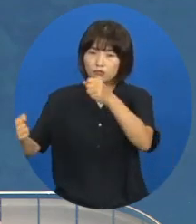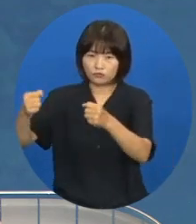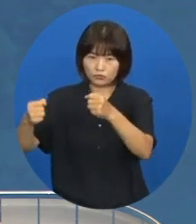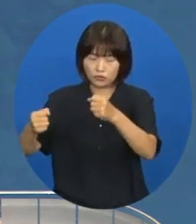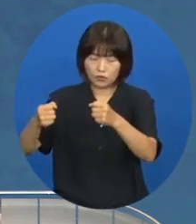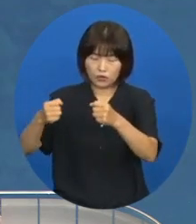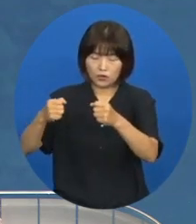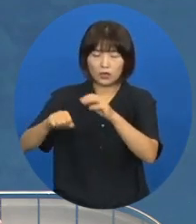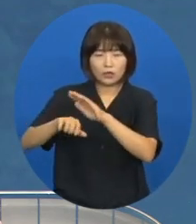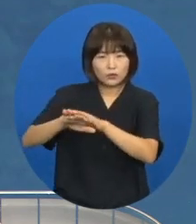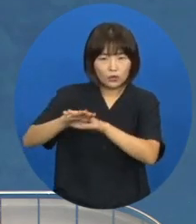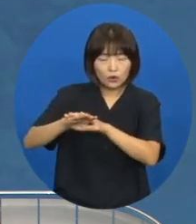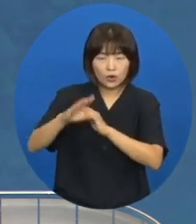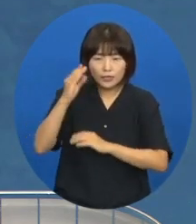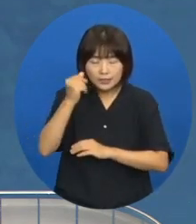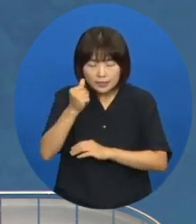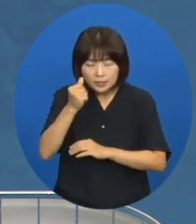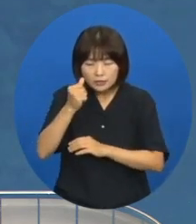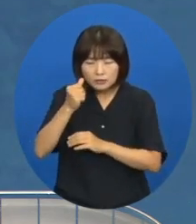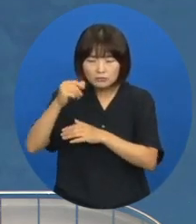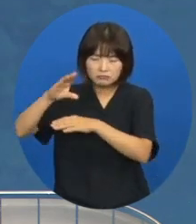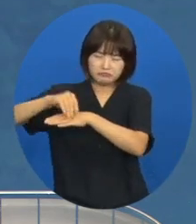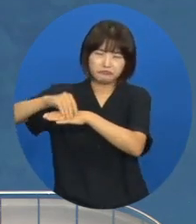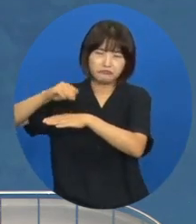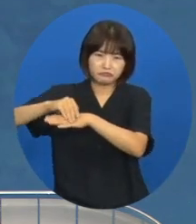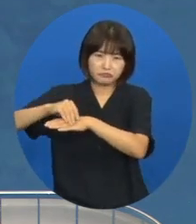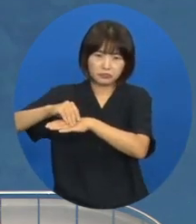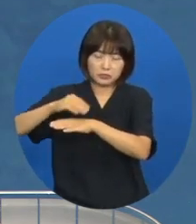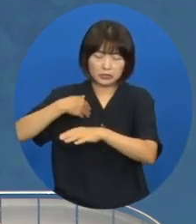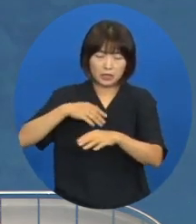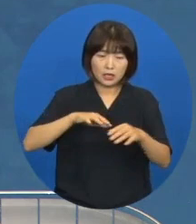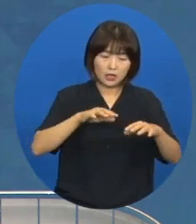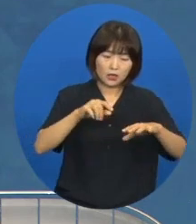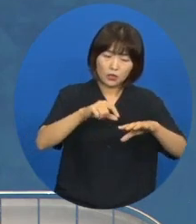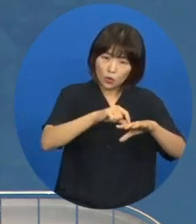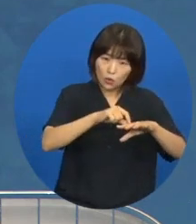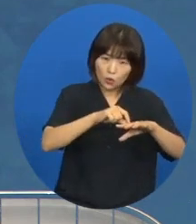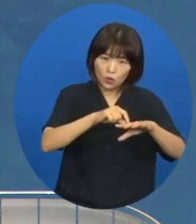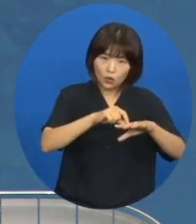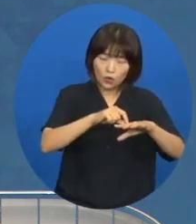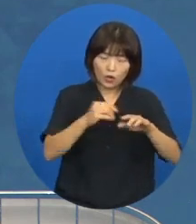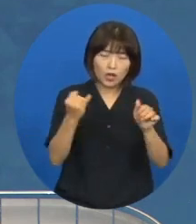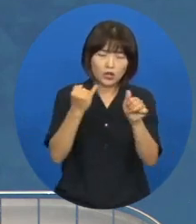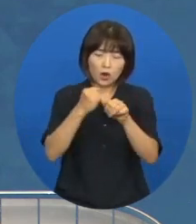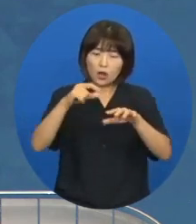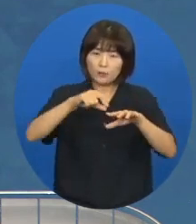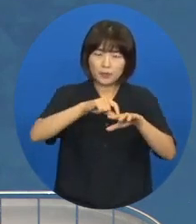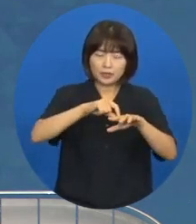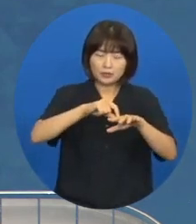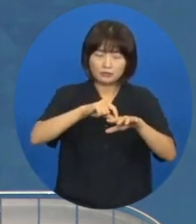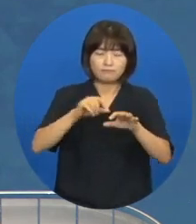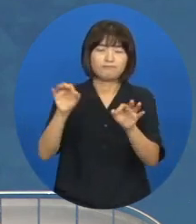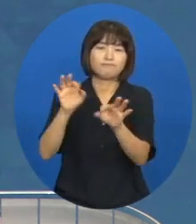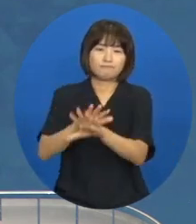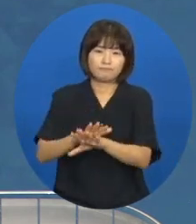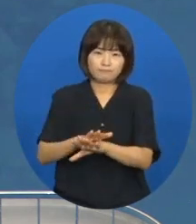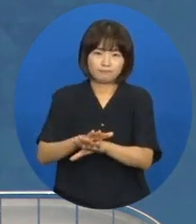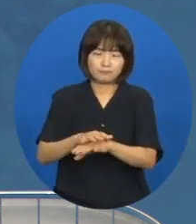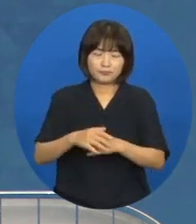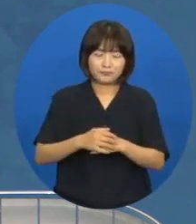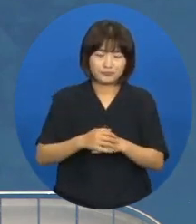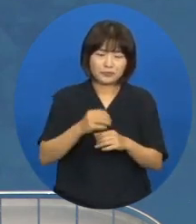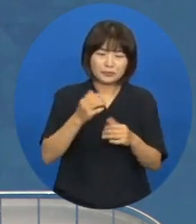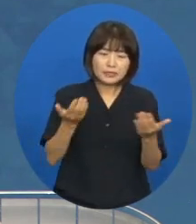기름과 윤활유로 얼룩졌다. 내 손가락에 더 이상 결혼 반지는 없다. 작업복을